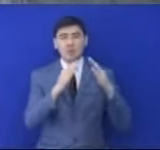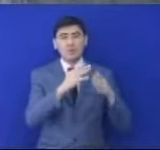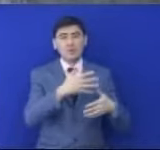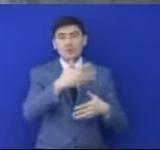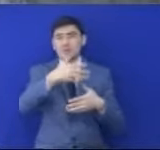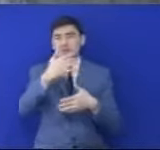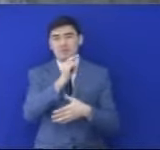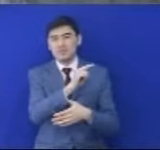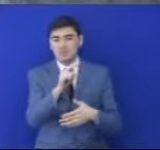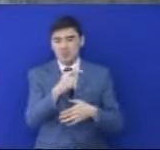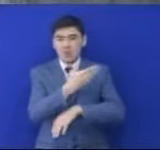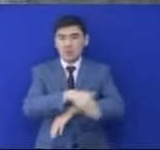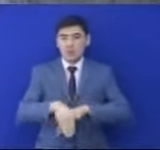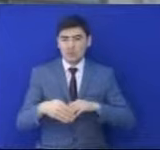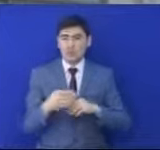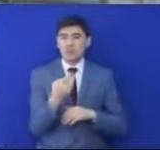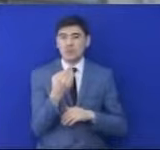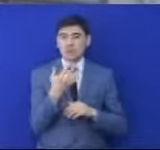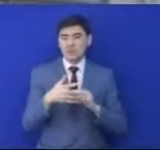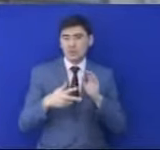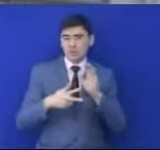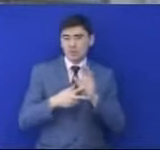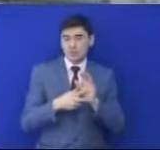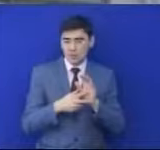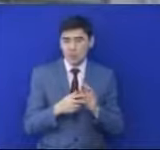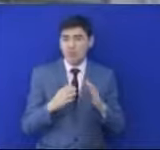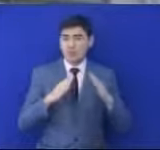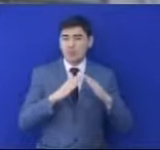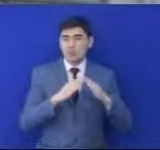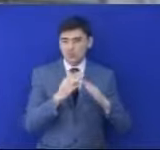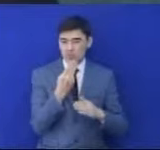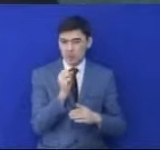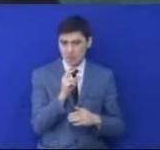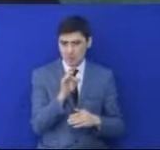Шәкәрім даңғылы бойындағы 58-ші үйдің неге суық екендігіне тоқталды.